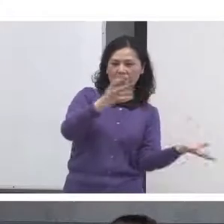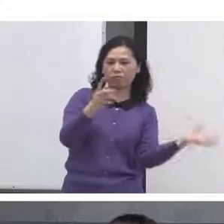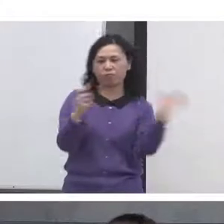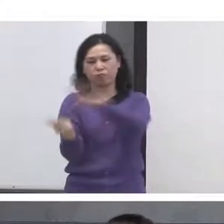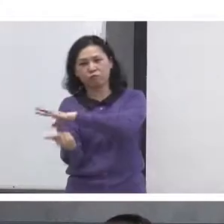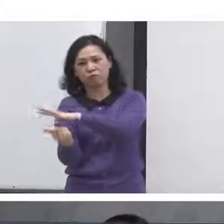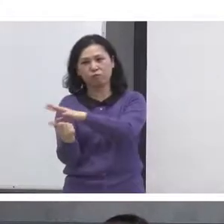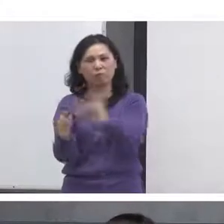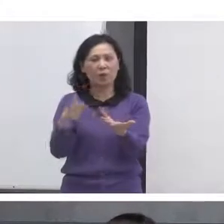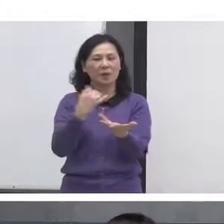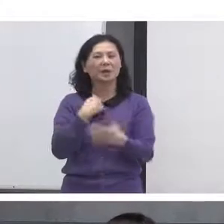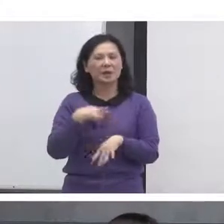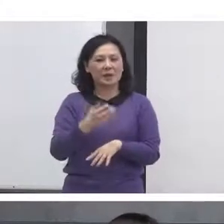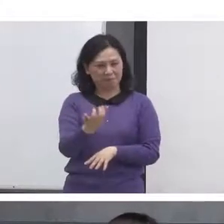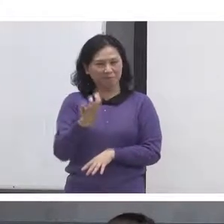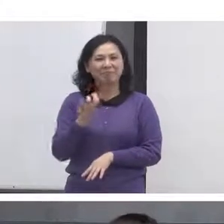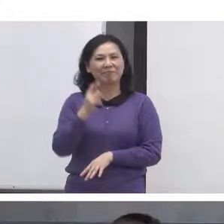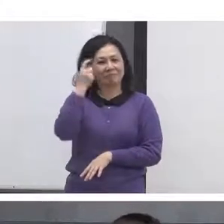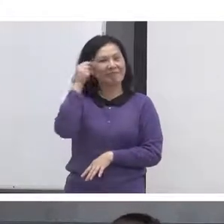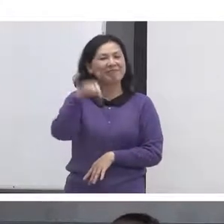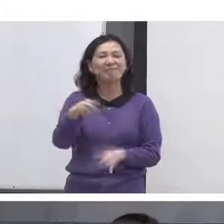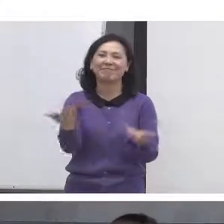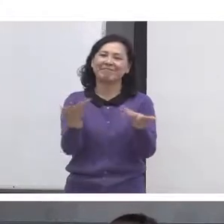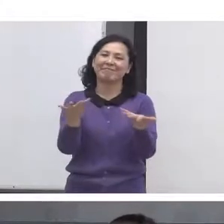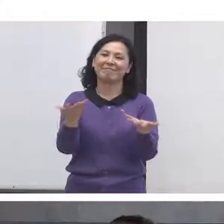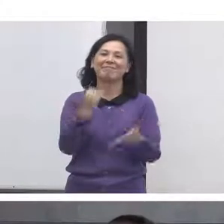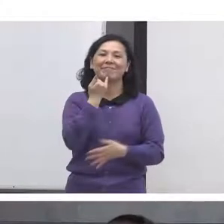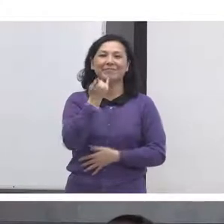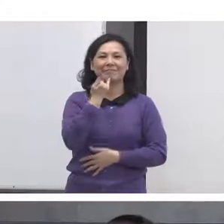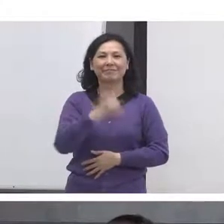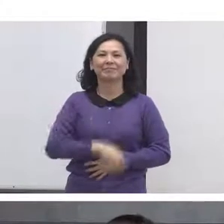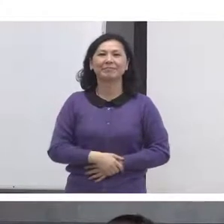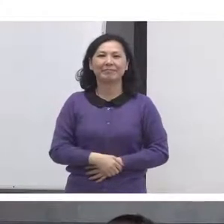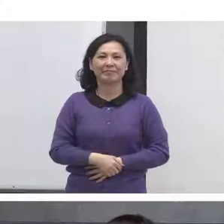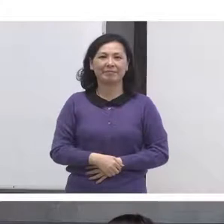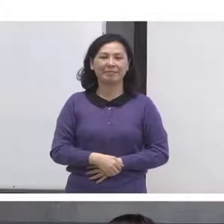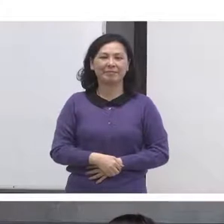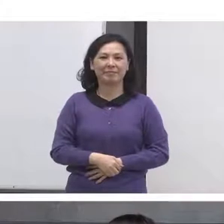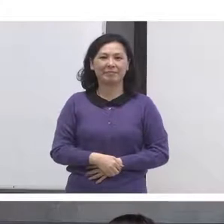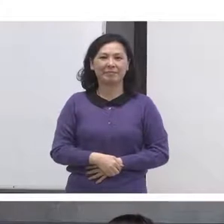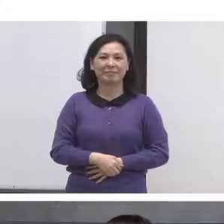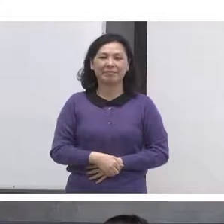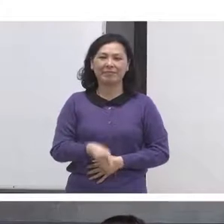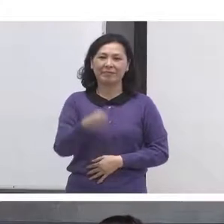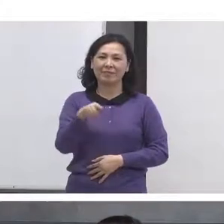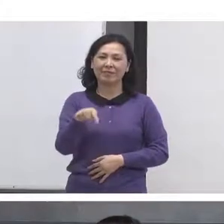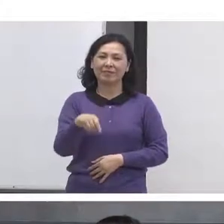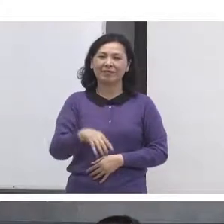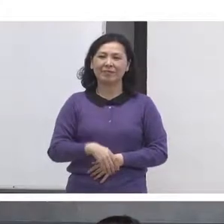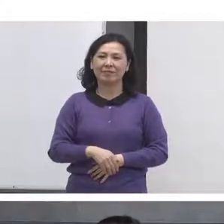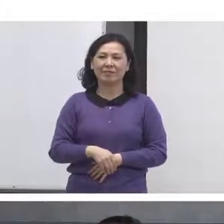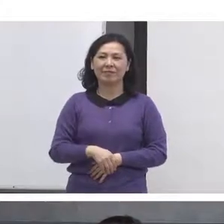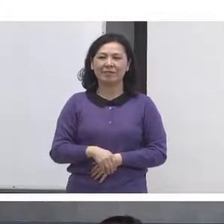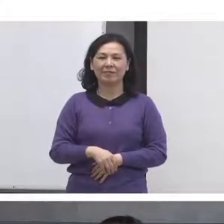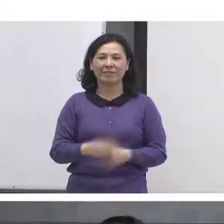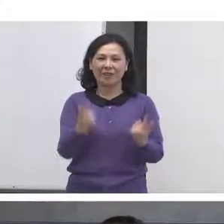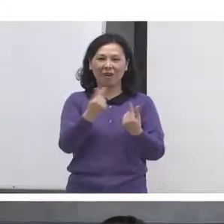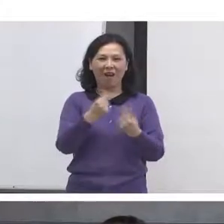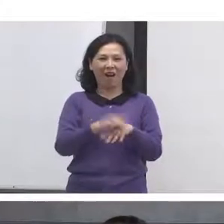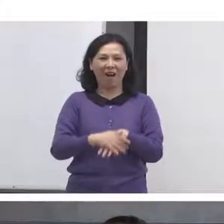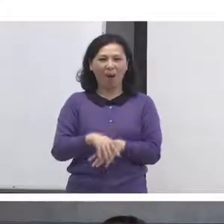觉得可以提前去思考这个可能性跟问题，跟我觉得作为一个，就是 以居里面的讲法，就是你自己挖一个超大